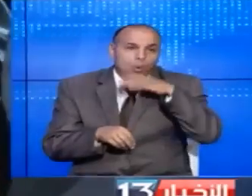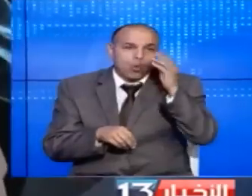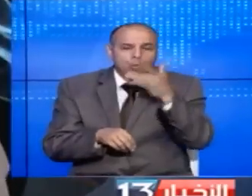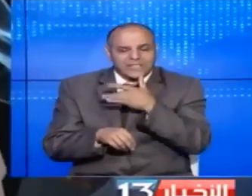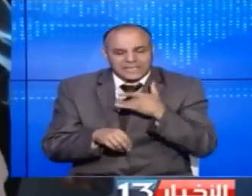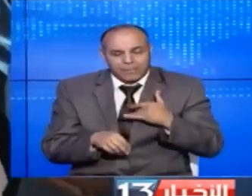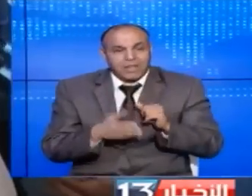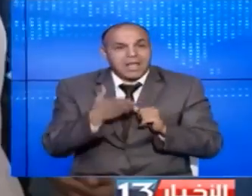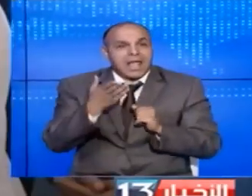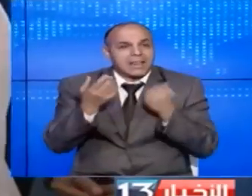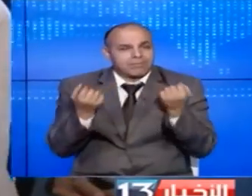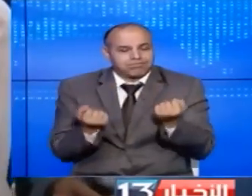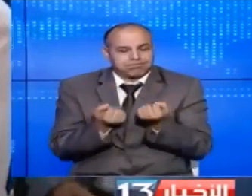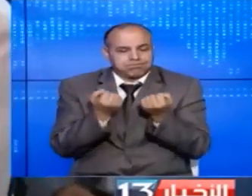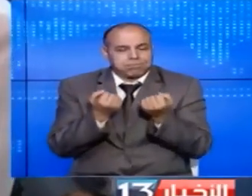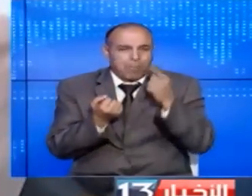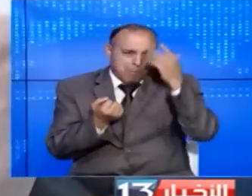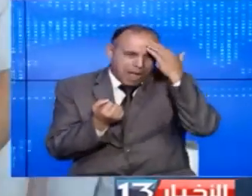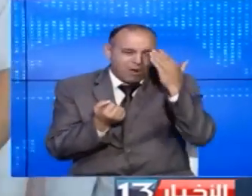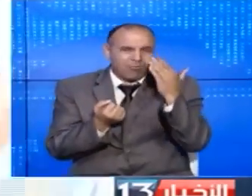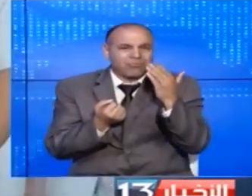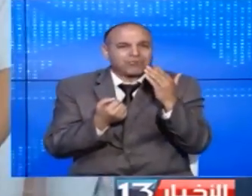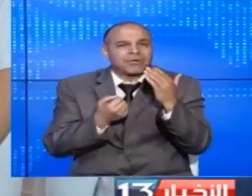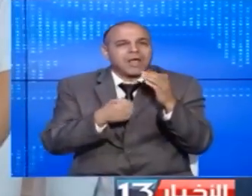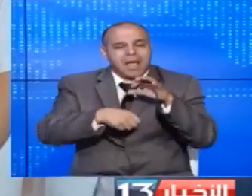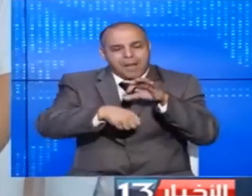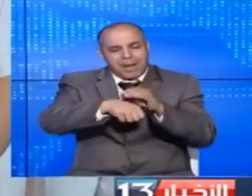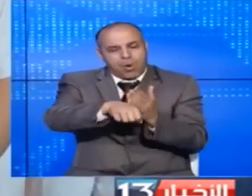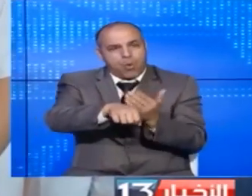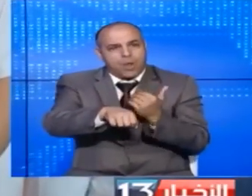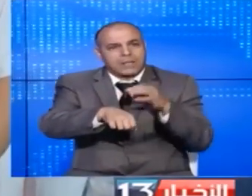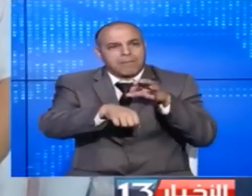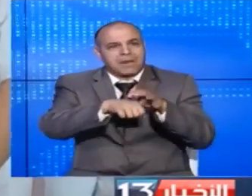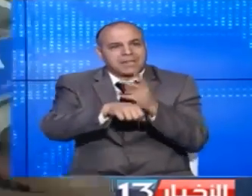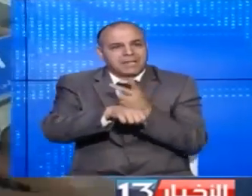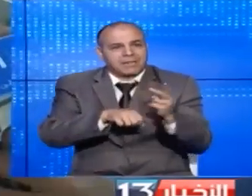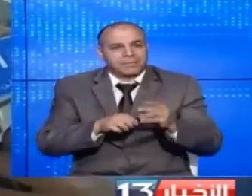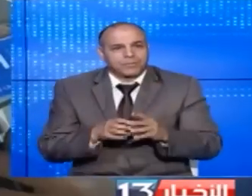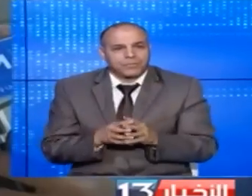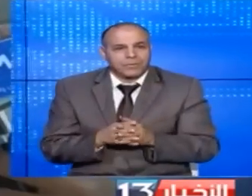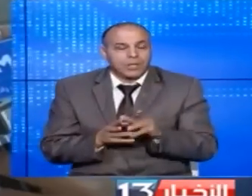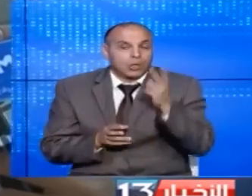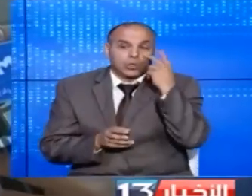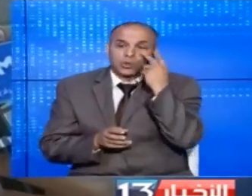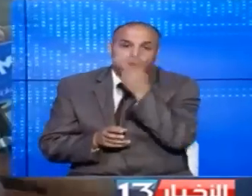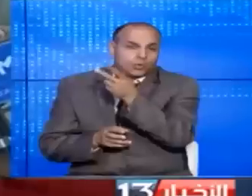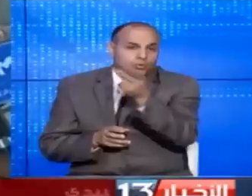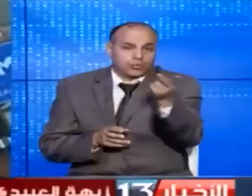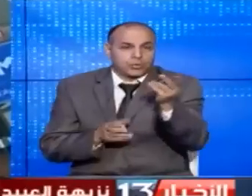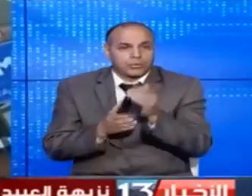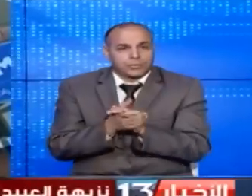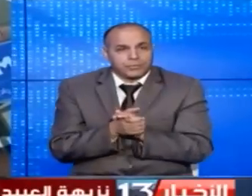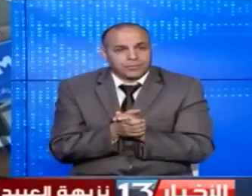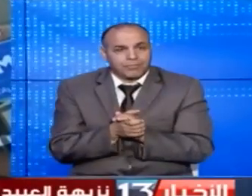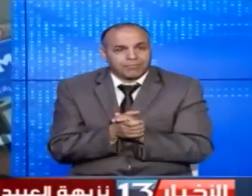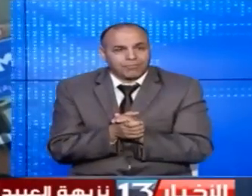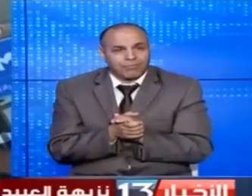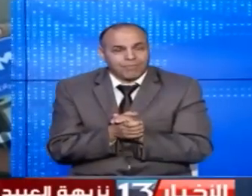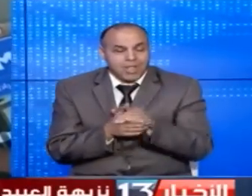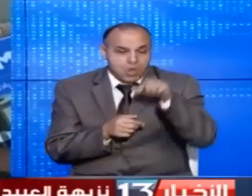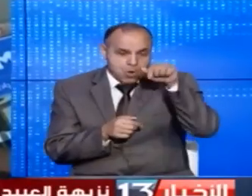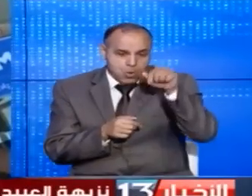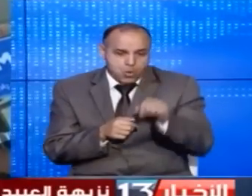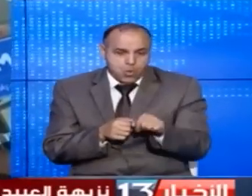والصحة حملة سليم شاكر للتقصي المبكر عن هذا المرض. كيف ما تراو معناها